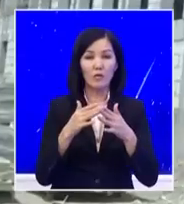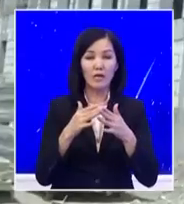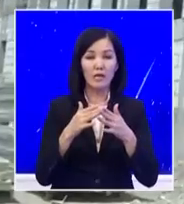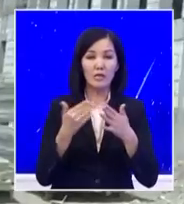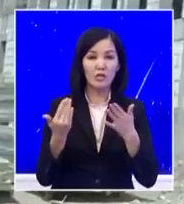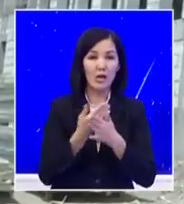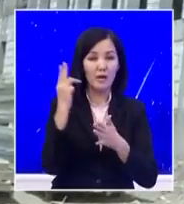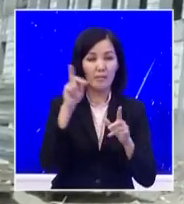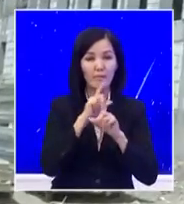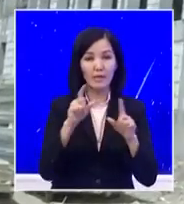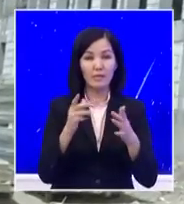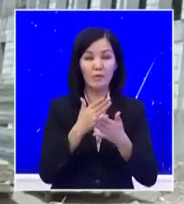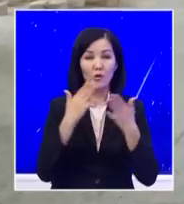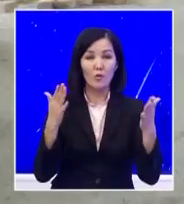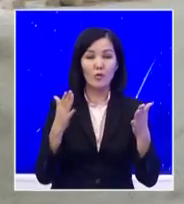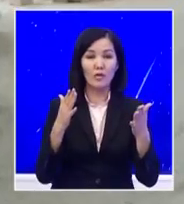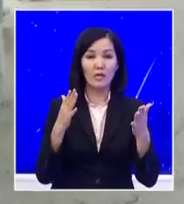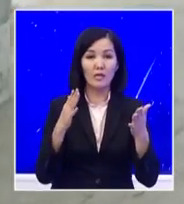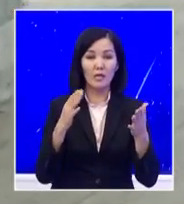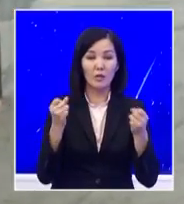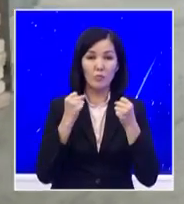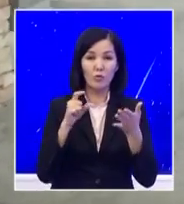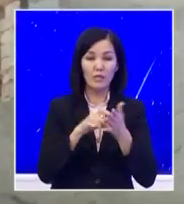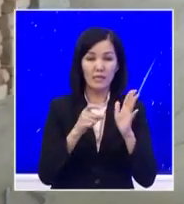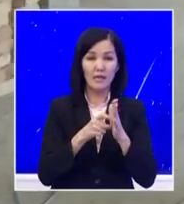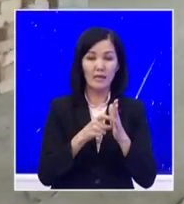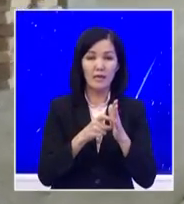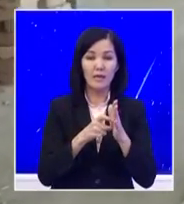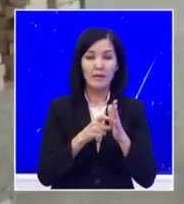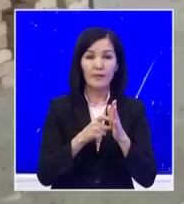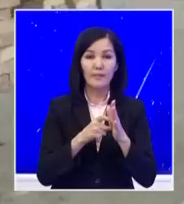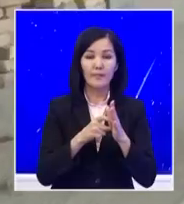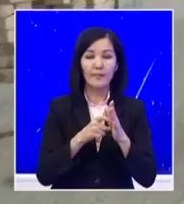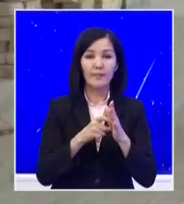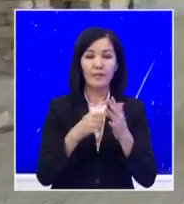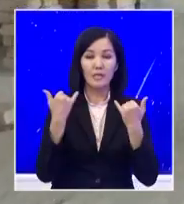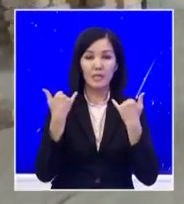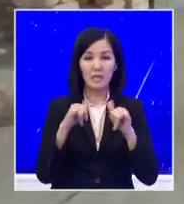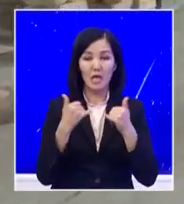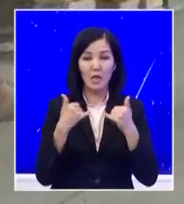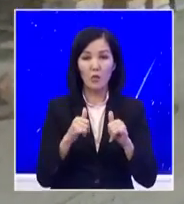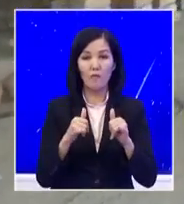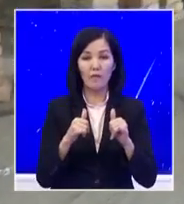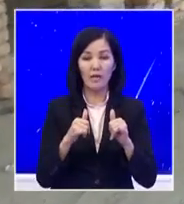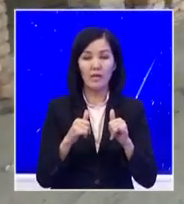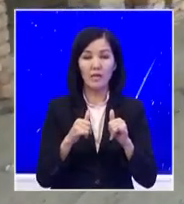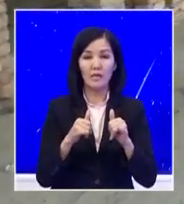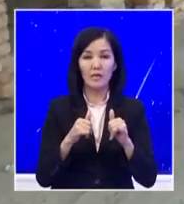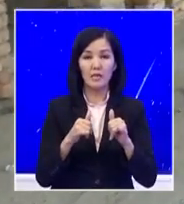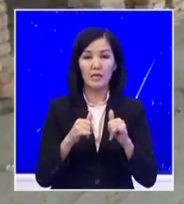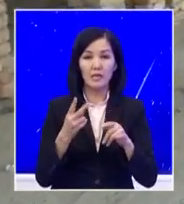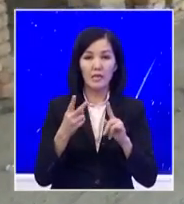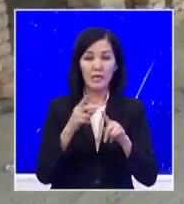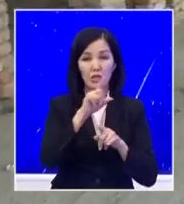сол жағымда зәулім де сәулетті спорт залы. Мына оң жағымда кең де жарық асхана және